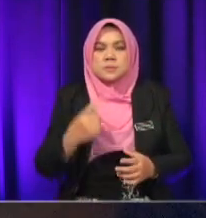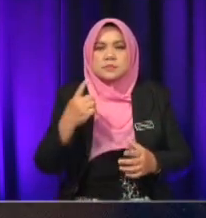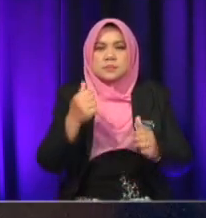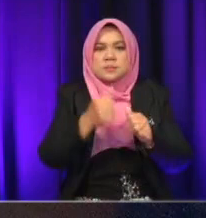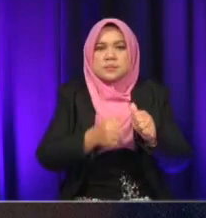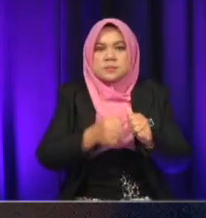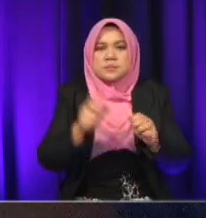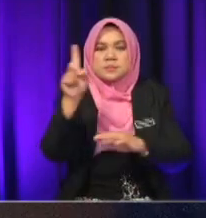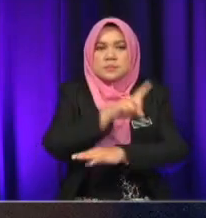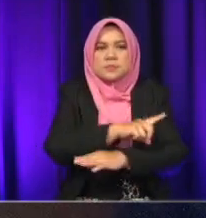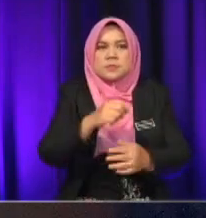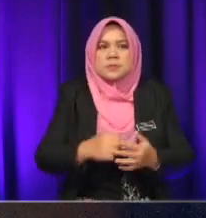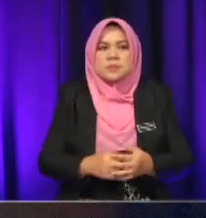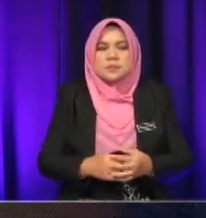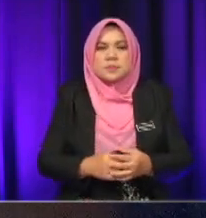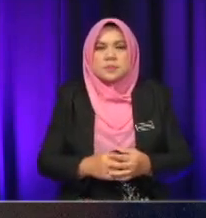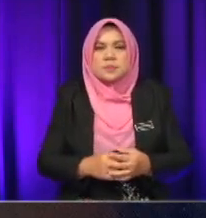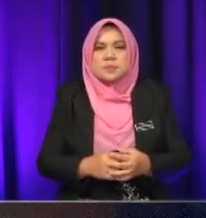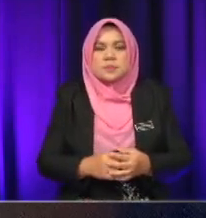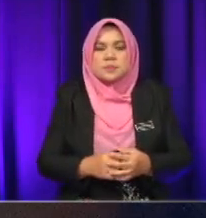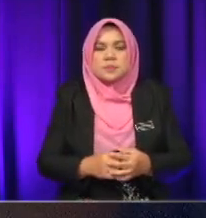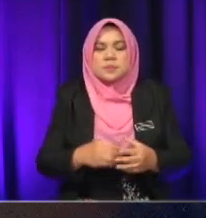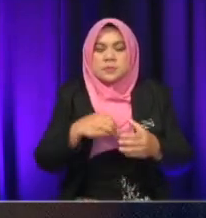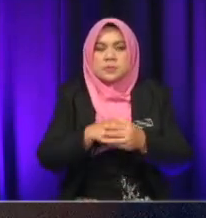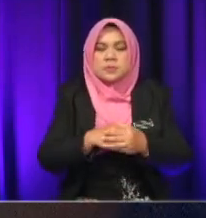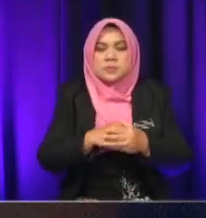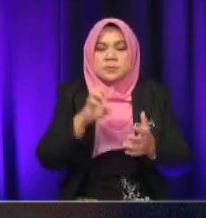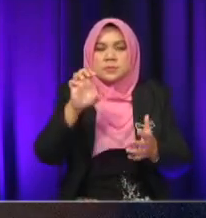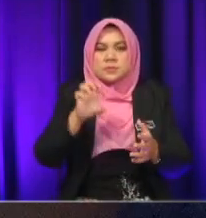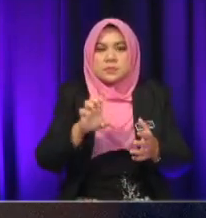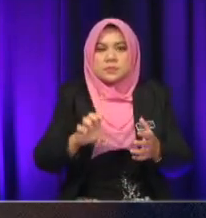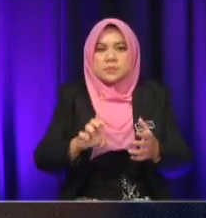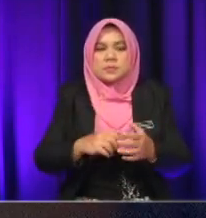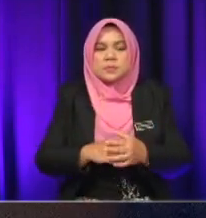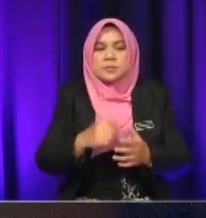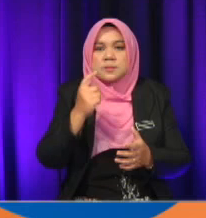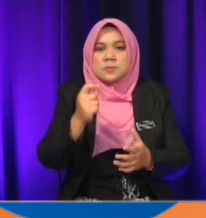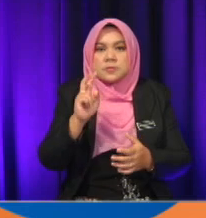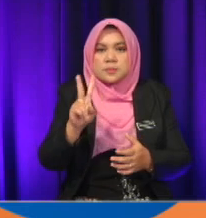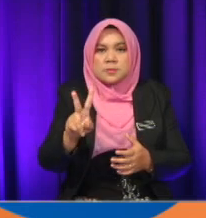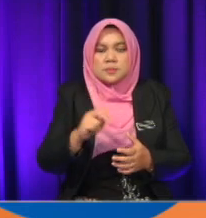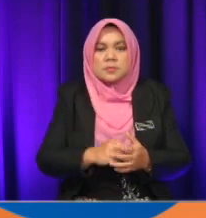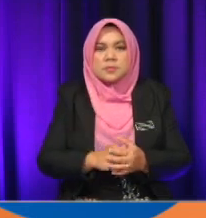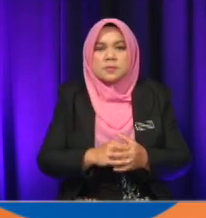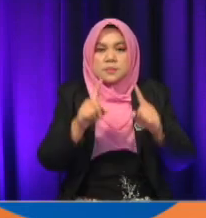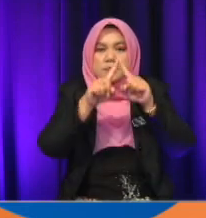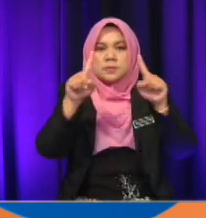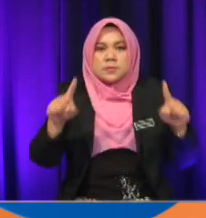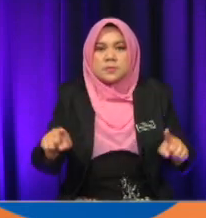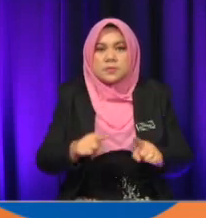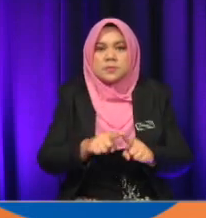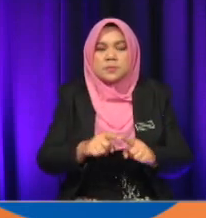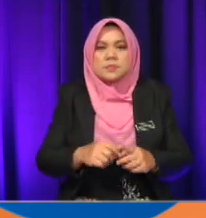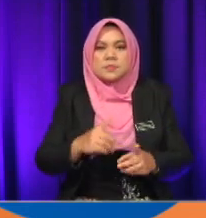rasanya tengok ni. Betul. Jadi dalam media elektronik tu kita ada televisyen, papan digital,